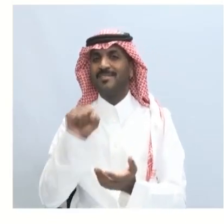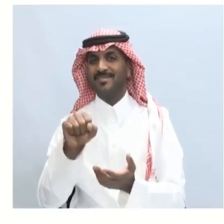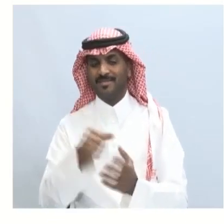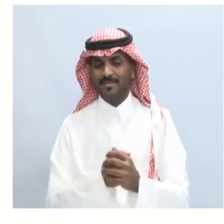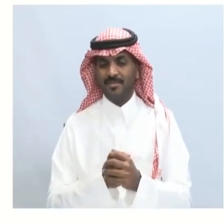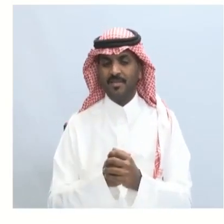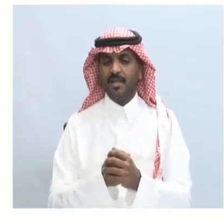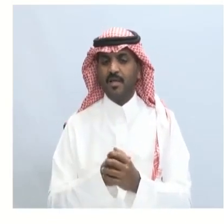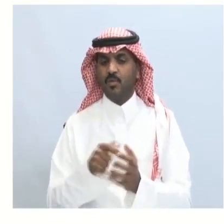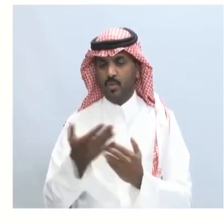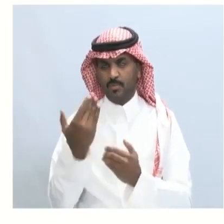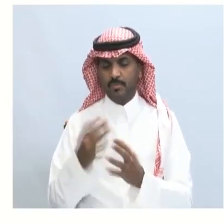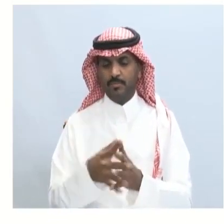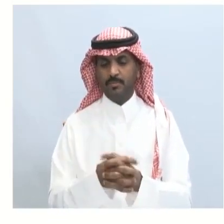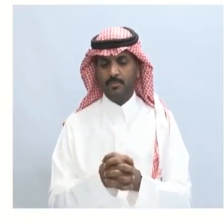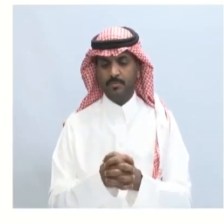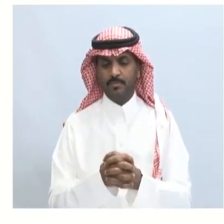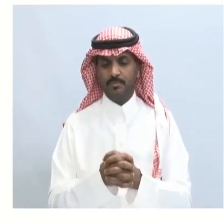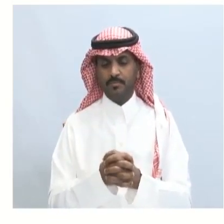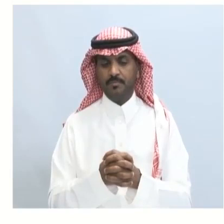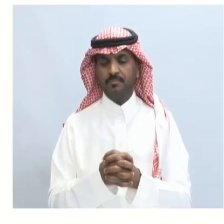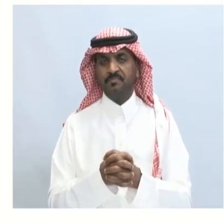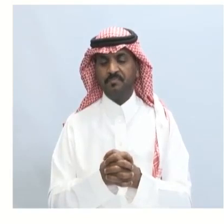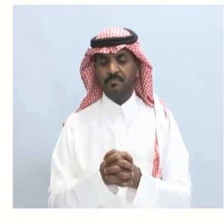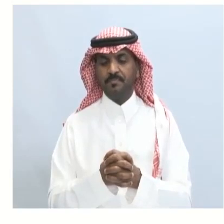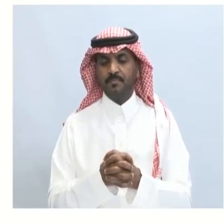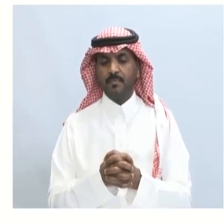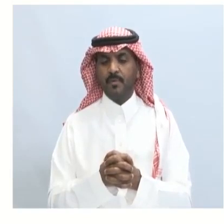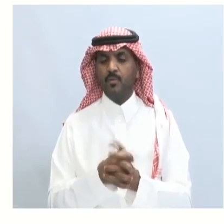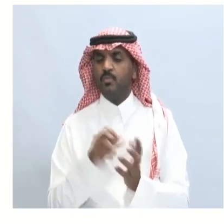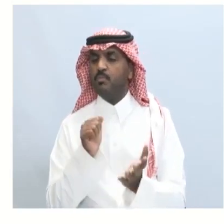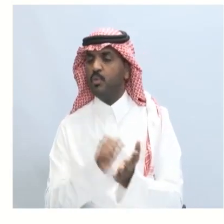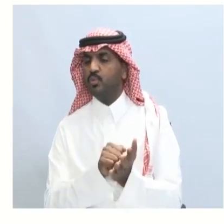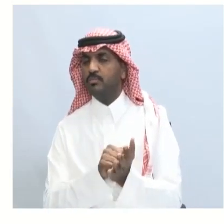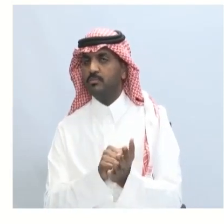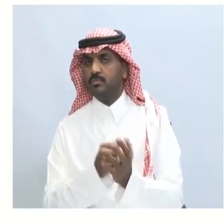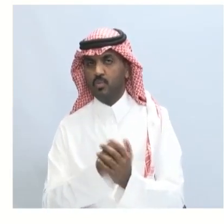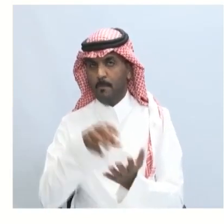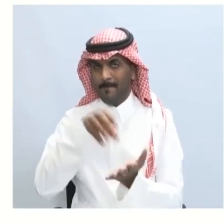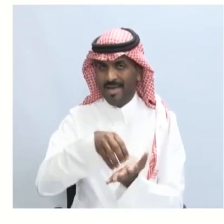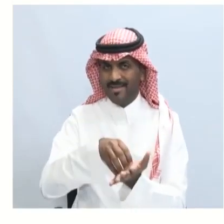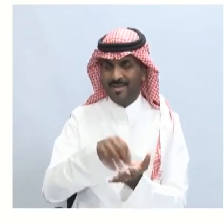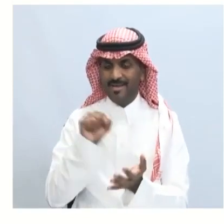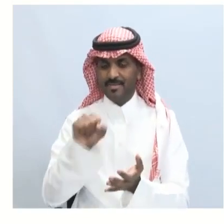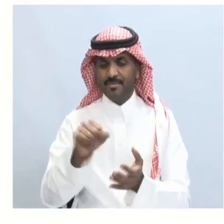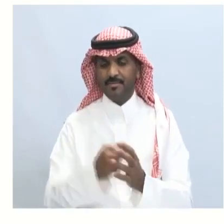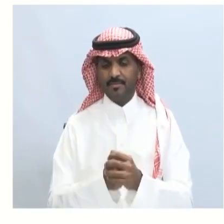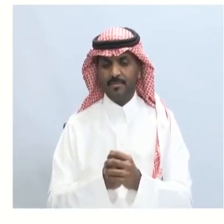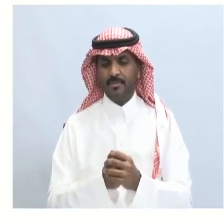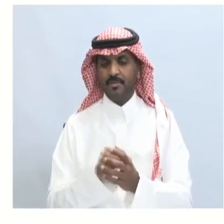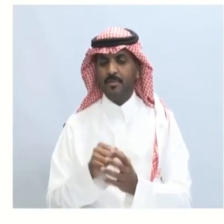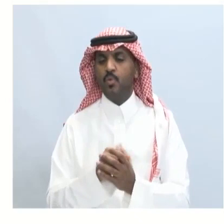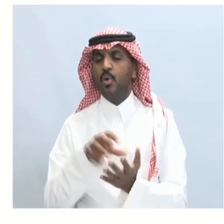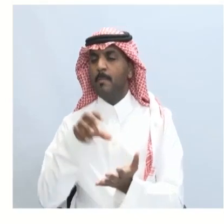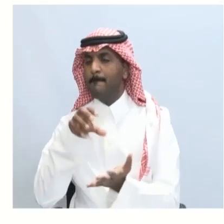الموطن العام الان سنبين ما المقصود بالموطن الخاص موطن الخاص يختلف عن الموطن العام الموطن الخاص هو